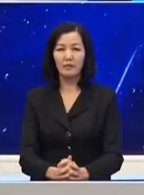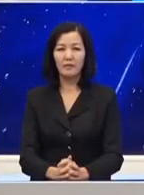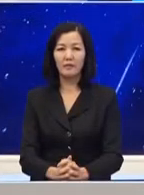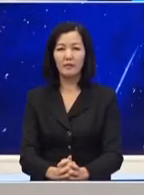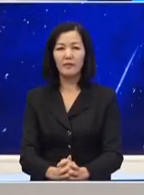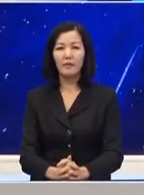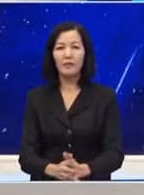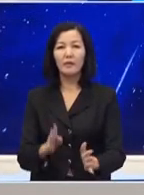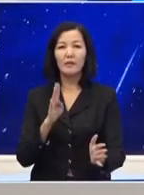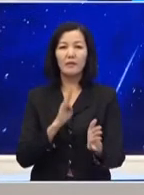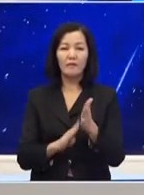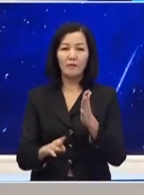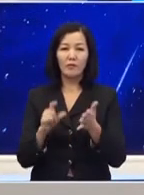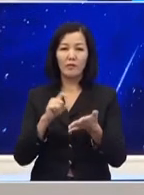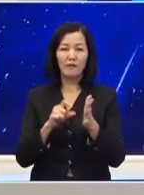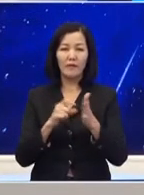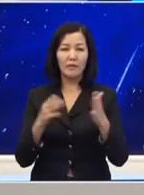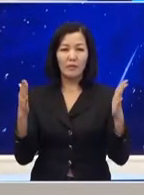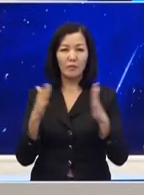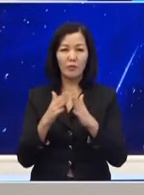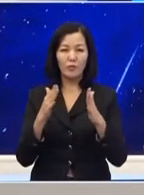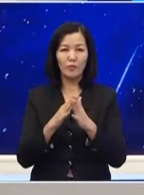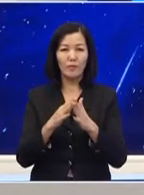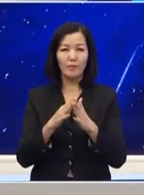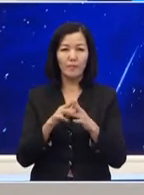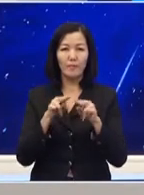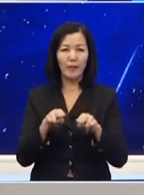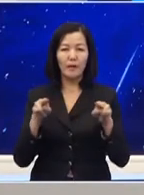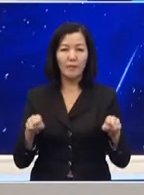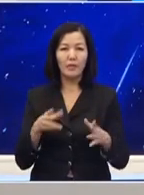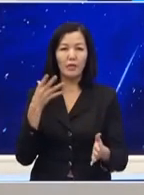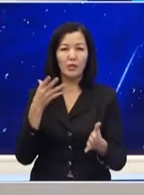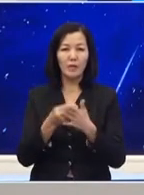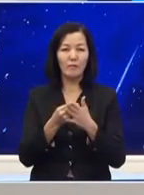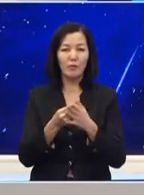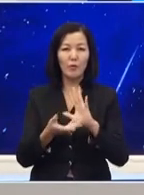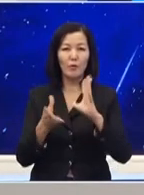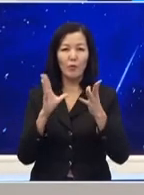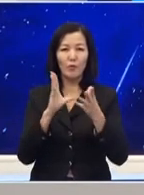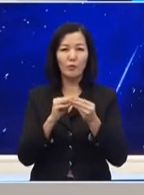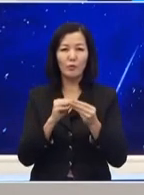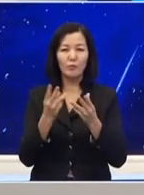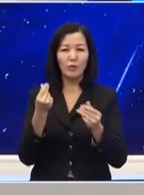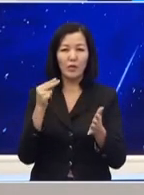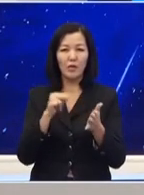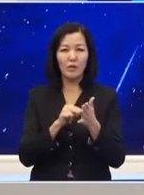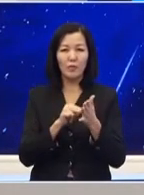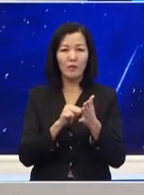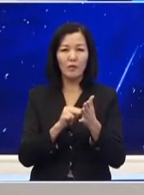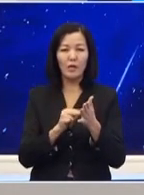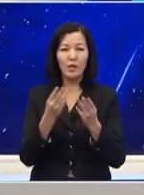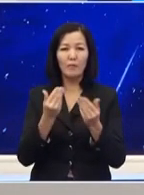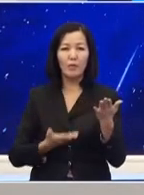В 90-квартирном доме Петропавловска жители оплачивают отопление по общему тарифу при работающем приборе